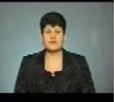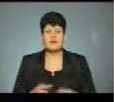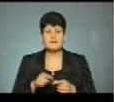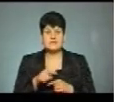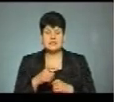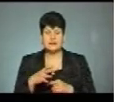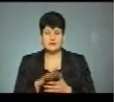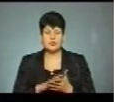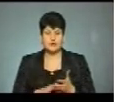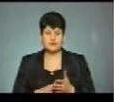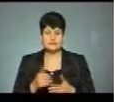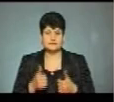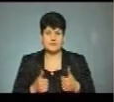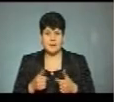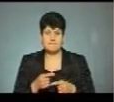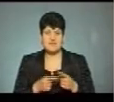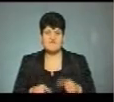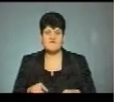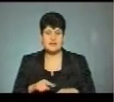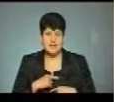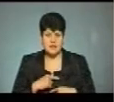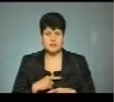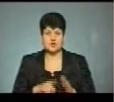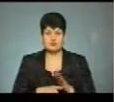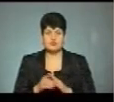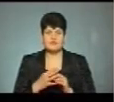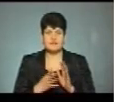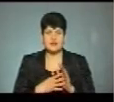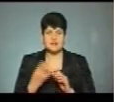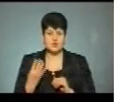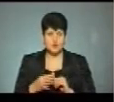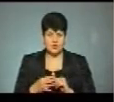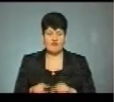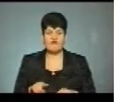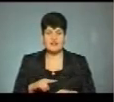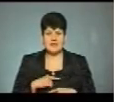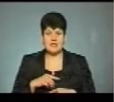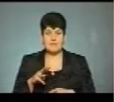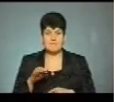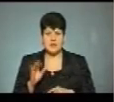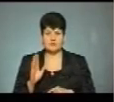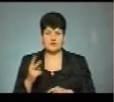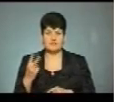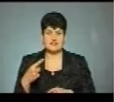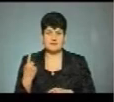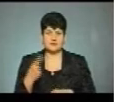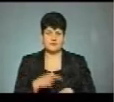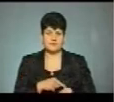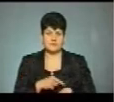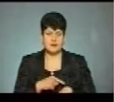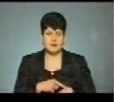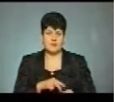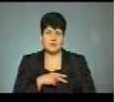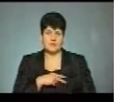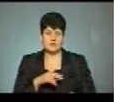хвилини тривають матчі за вихід у півфінал, який розпочнеться о 19:40. Фінальний матч розпочнеться в 21:00, а переможця